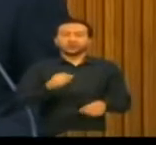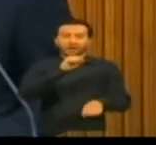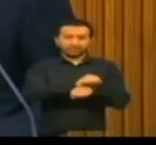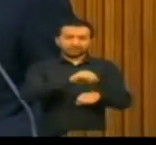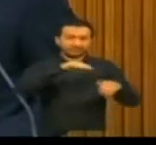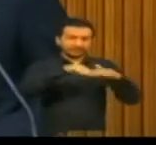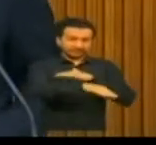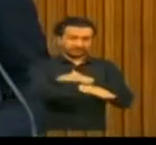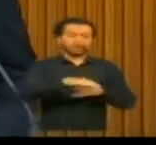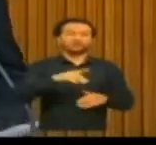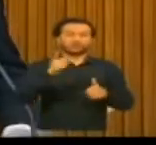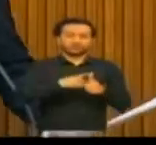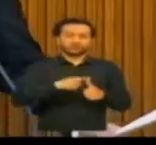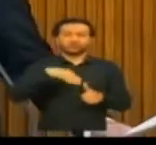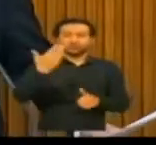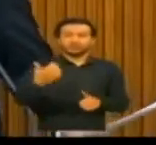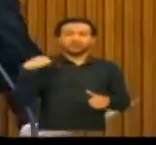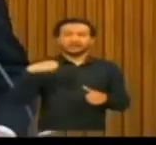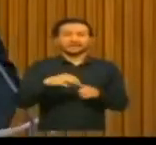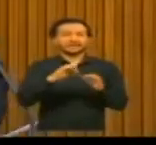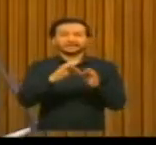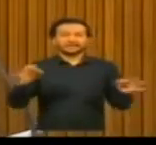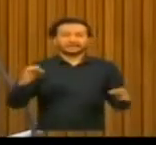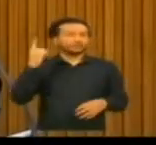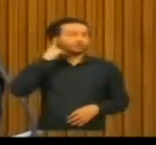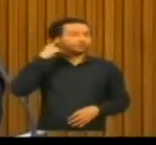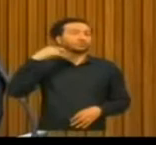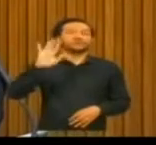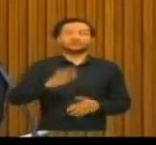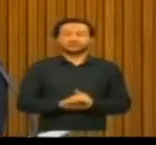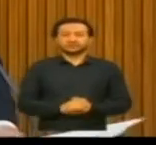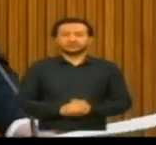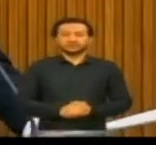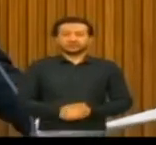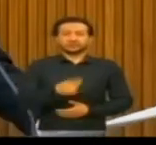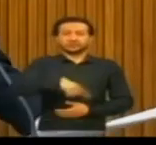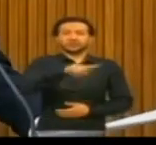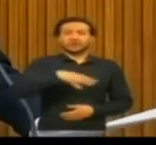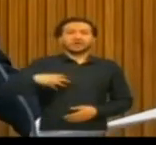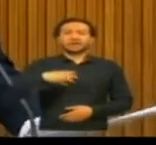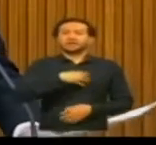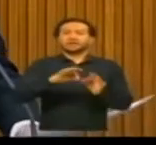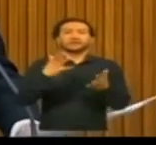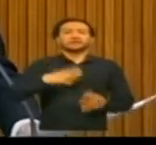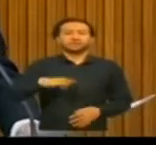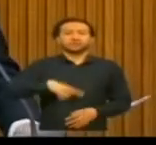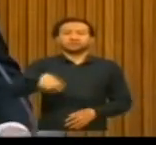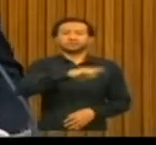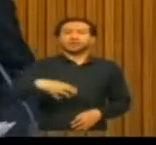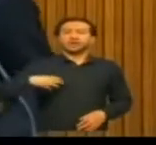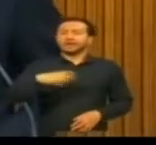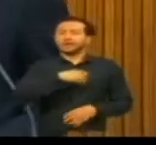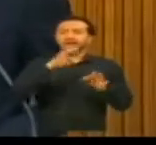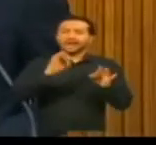alındı çocuklar. Sonra bir daha çocuklarından haber alamadılar. Bu anneler ne istiyorlar? Bu annelerin